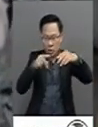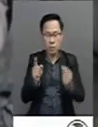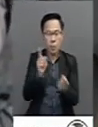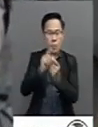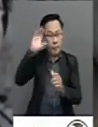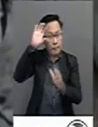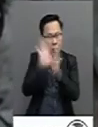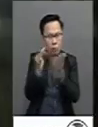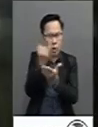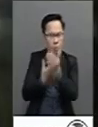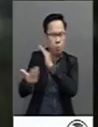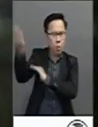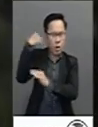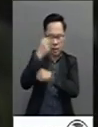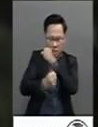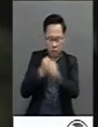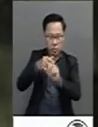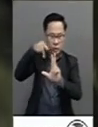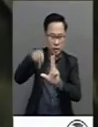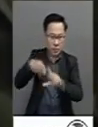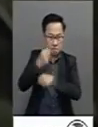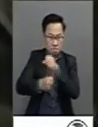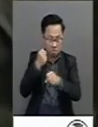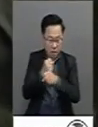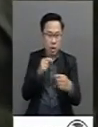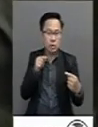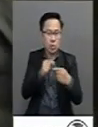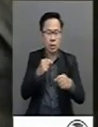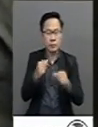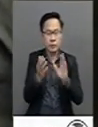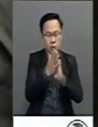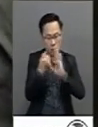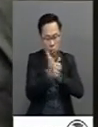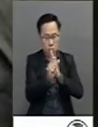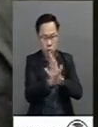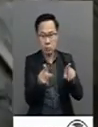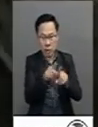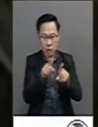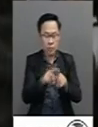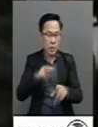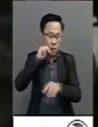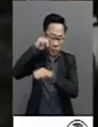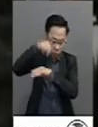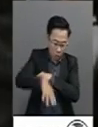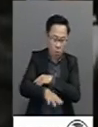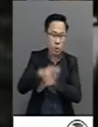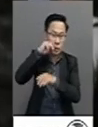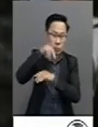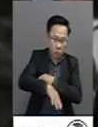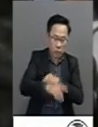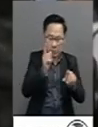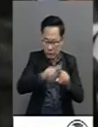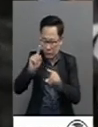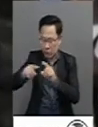5,000 ปีค่ะและอยู่ในยุคเดียวกับภาพวาดที่ผาแต้มจังหวัดอุบลราชธานีด้วยมีน้ำตกโตนใหญ่น้ำตกเขาวง